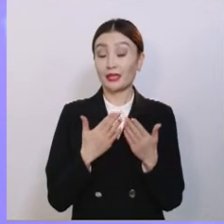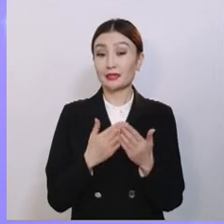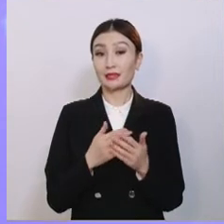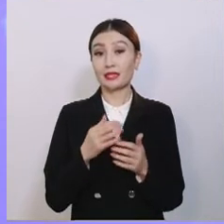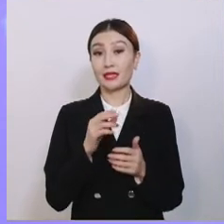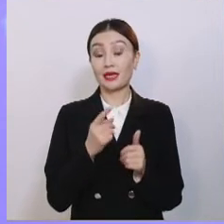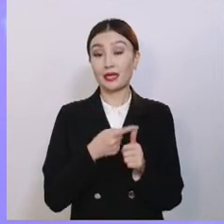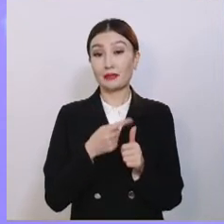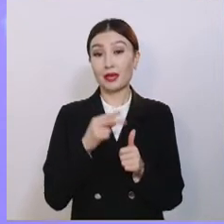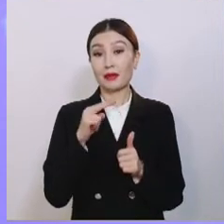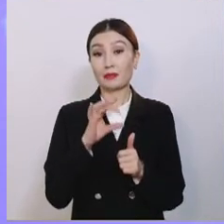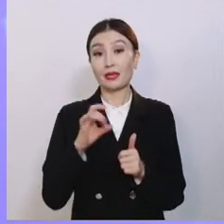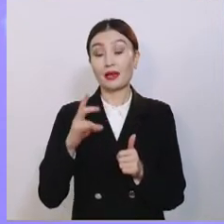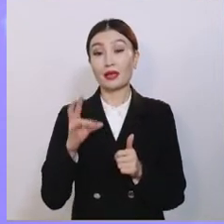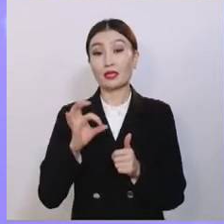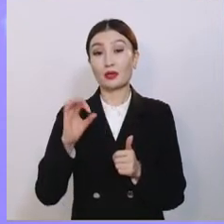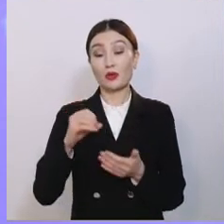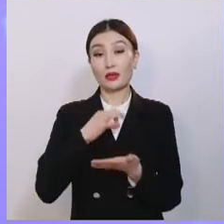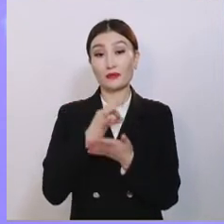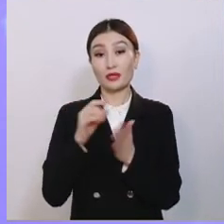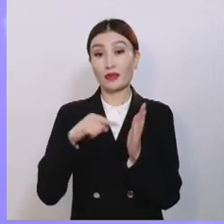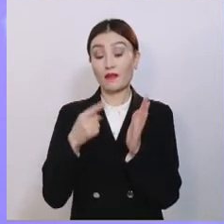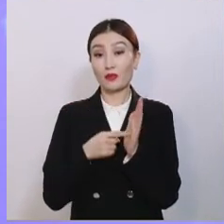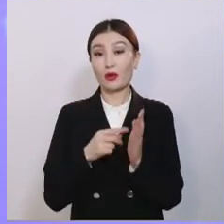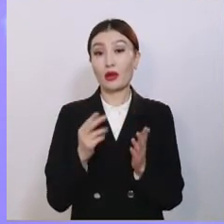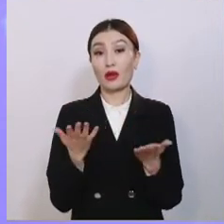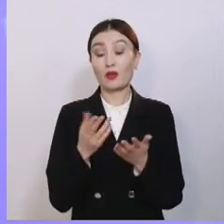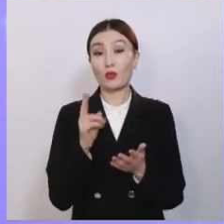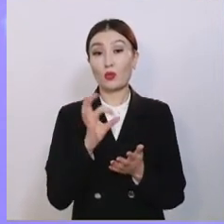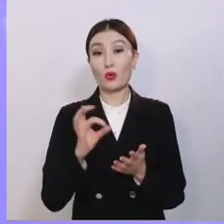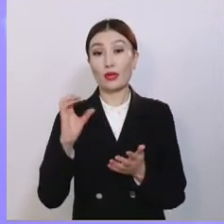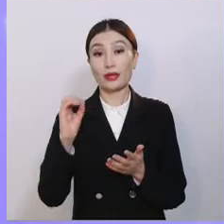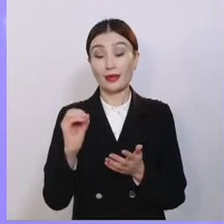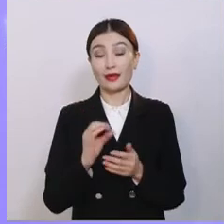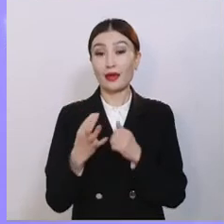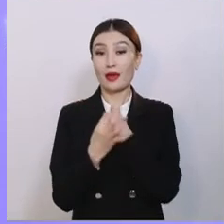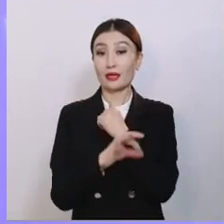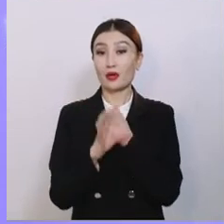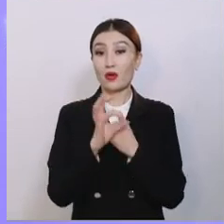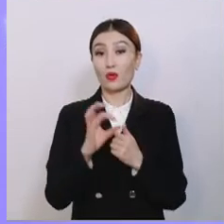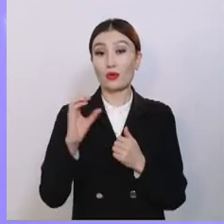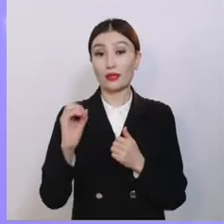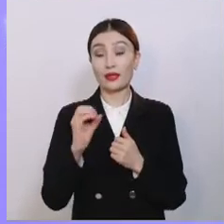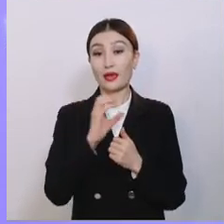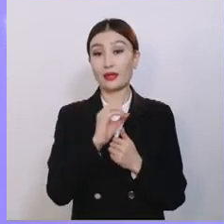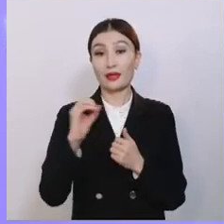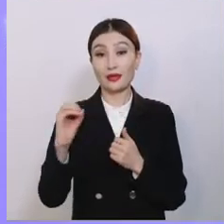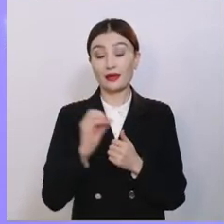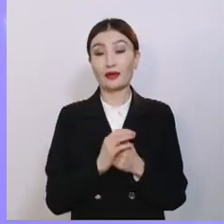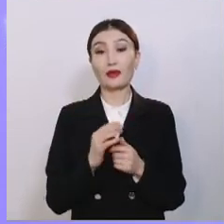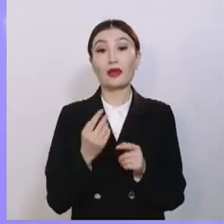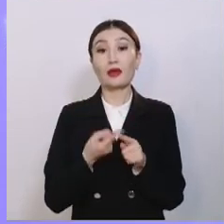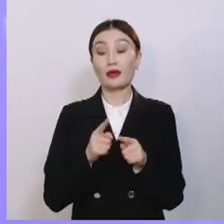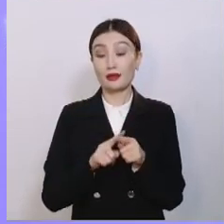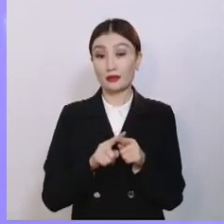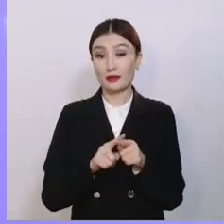имя прилагательное отвечает на вопрос «какое» и имеет окончание «ое», «ее», то